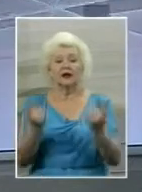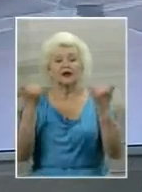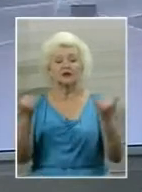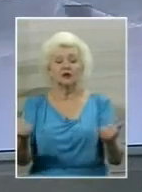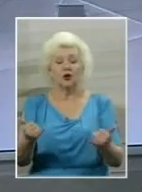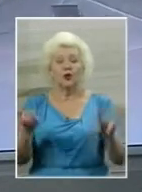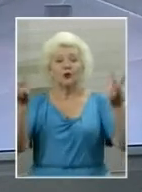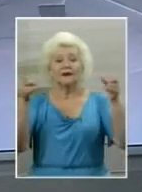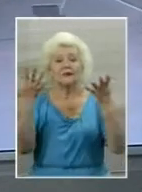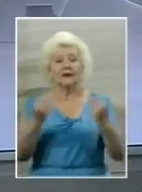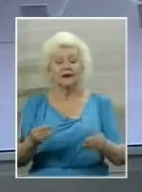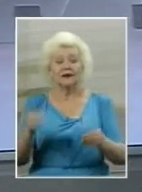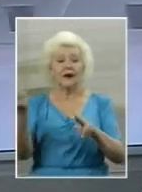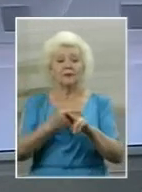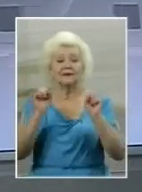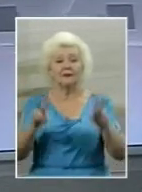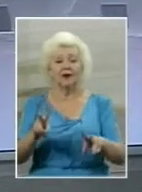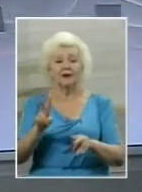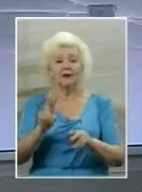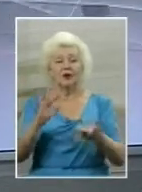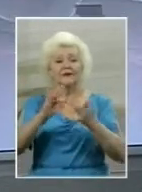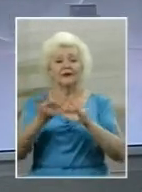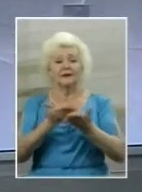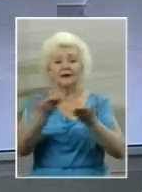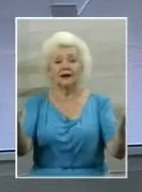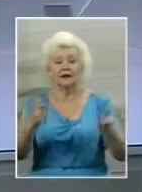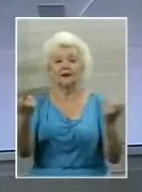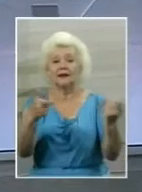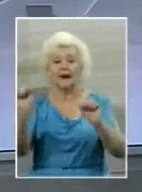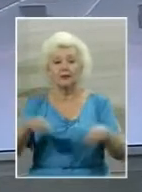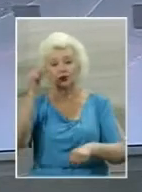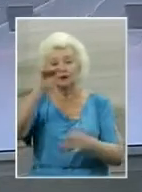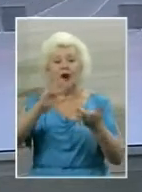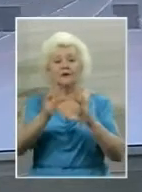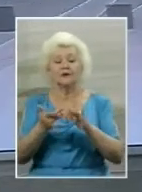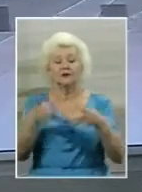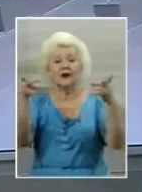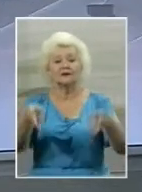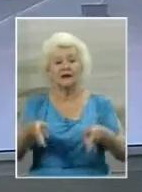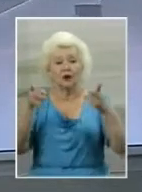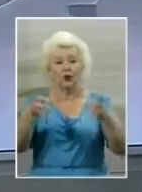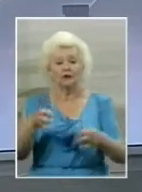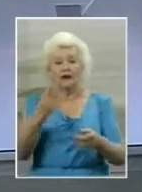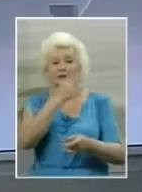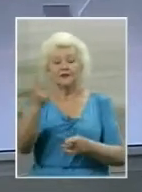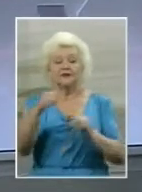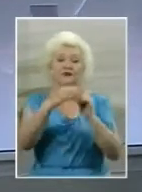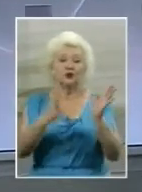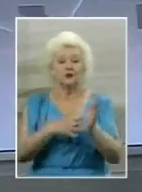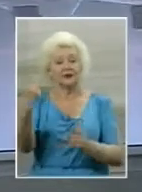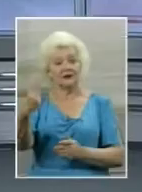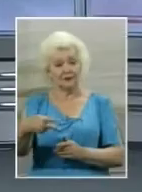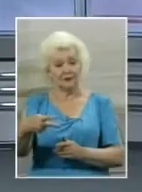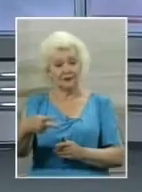Сьогодні у темі дня про безпеку в інтернет-просторі. Де можна навчитись віртуальним тонкощам? Дивіться о